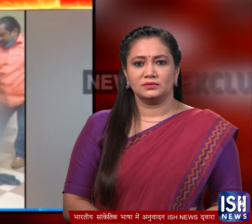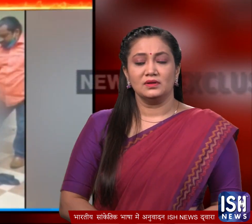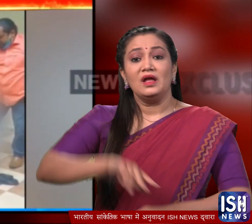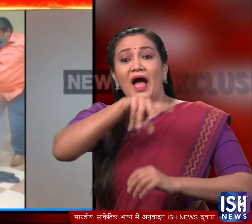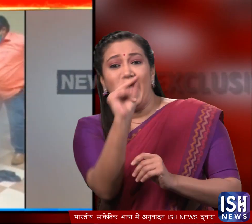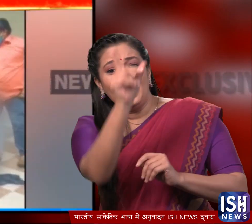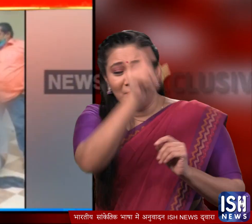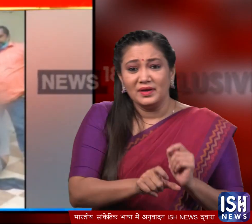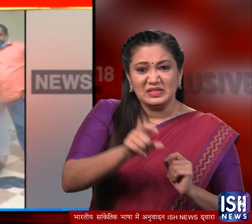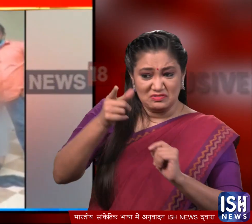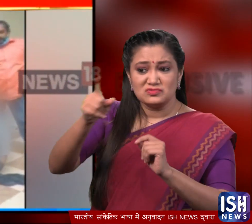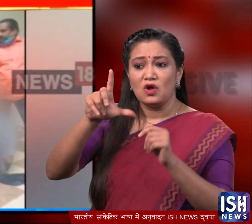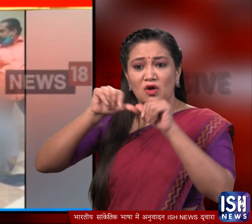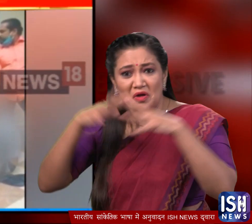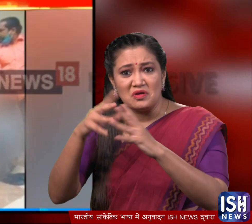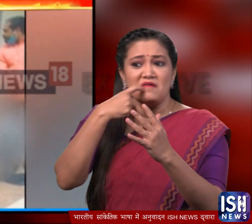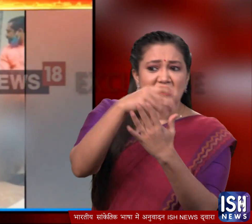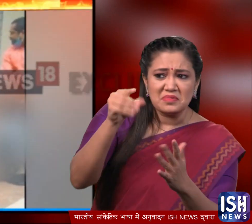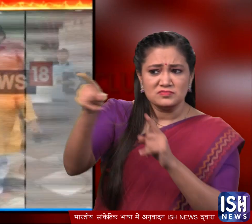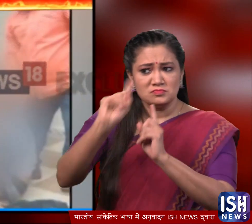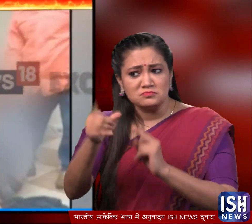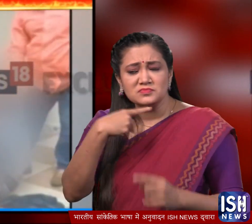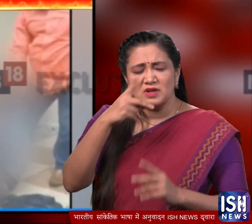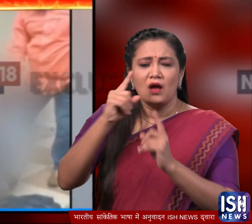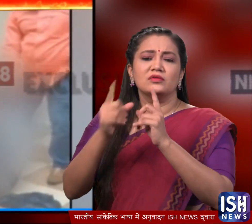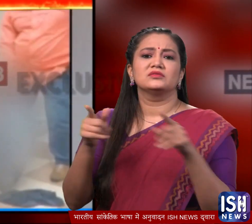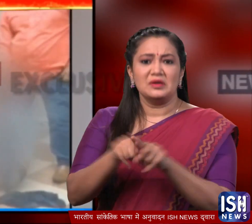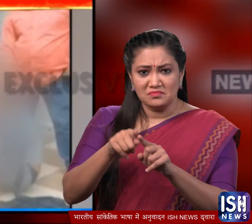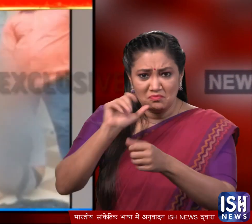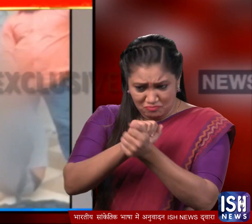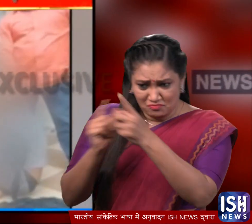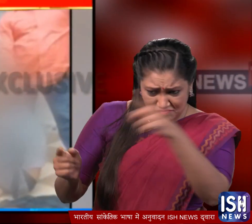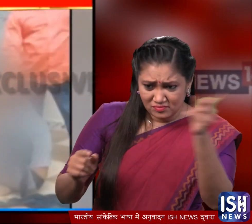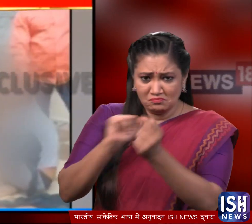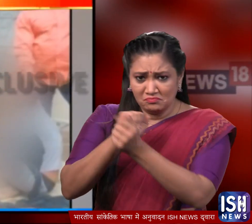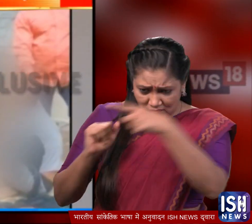जबकि दूसरा शख्स उसे कानूनी दांवपेच में फंसाने की धमकी देने लगा।